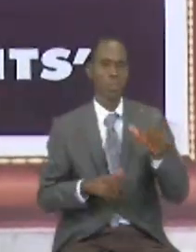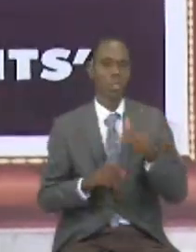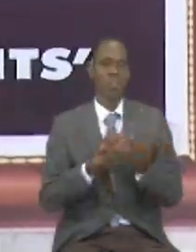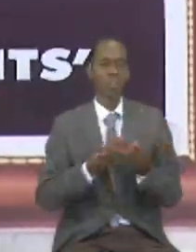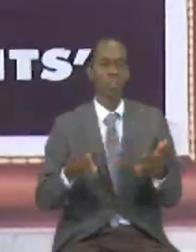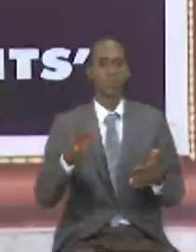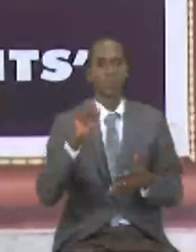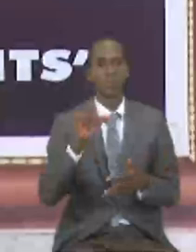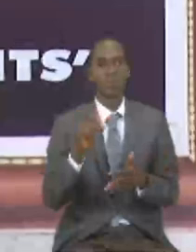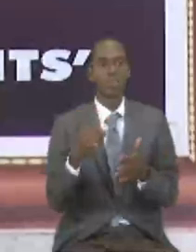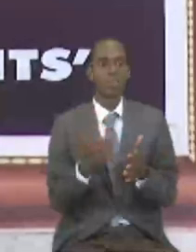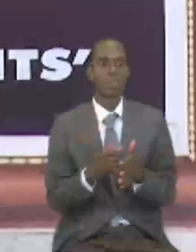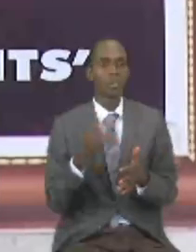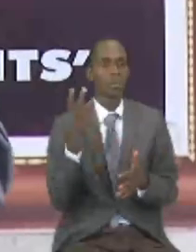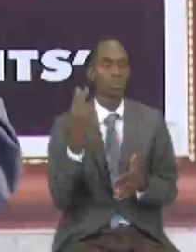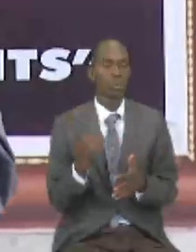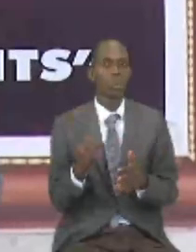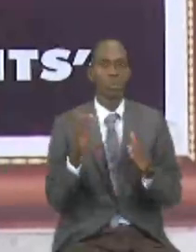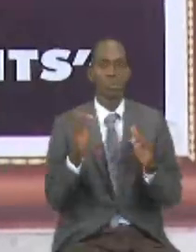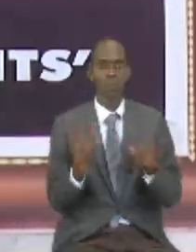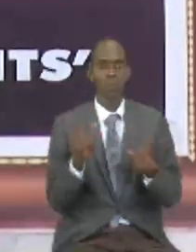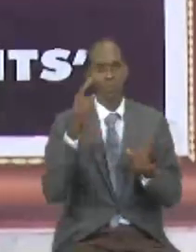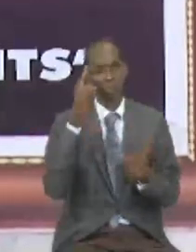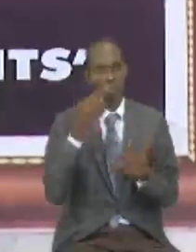Exode 33, verset 11.